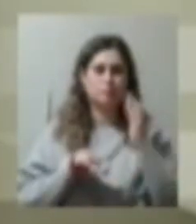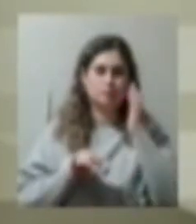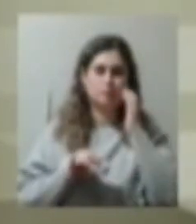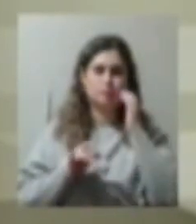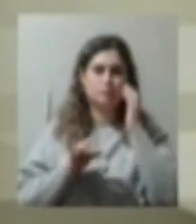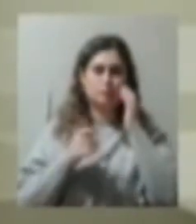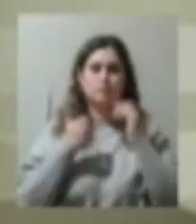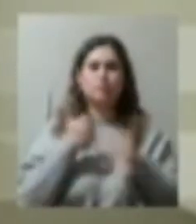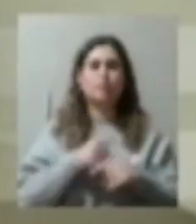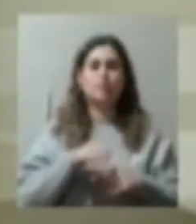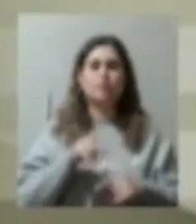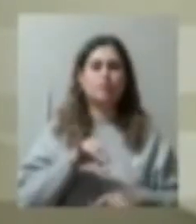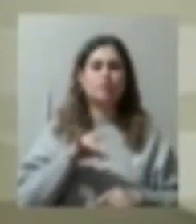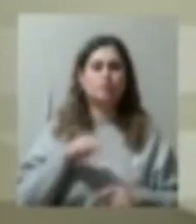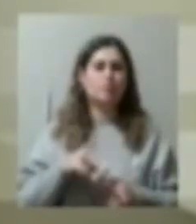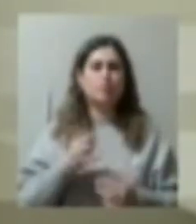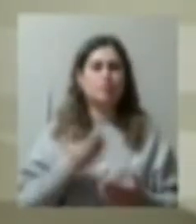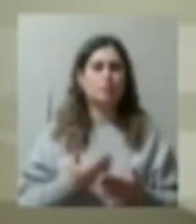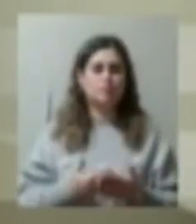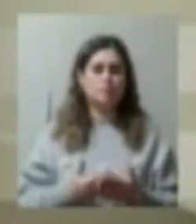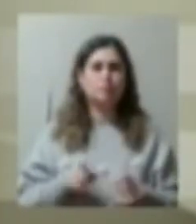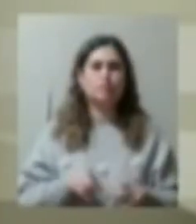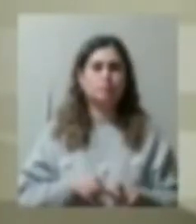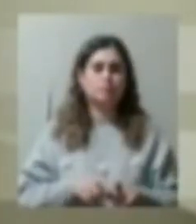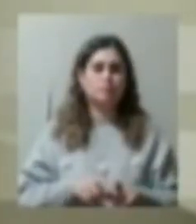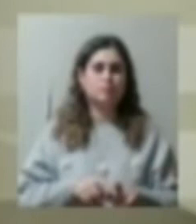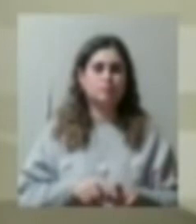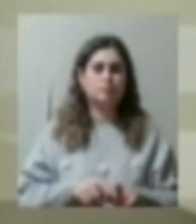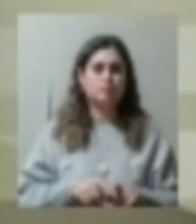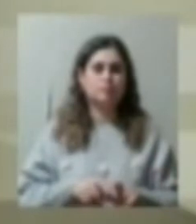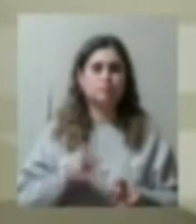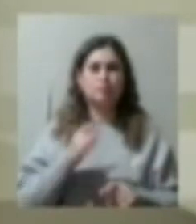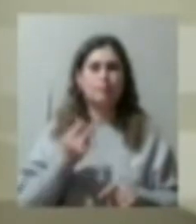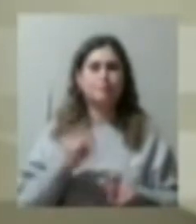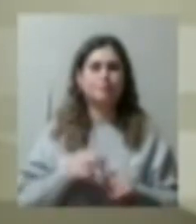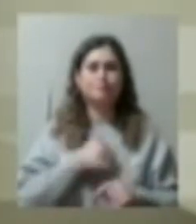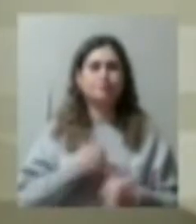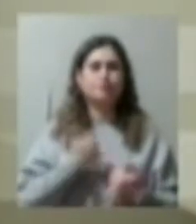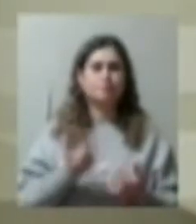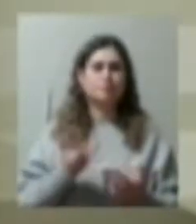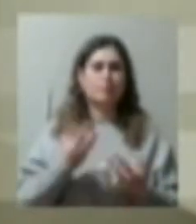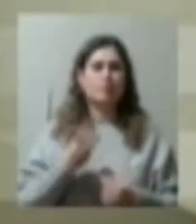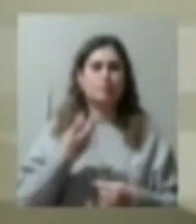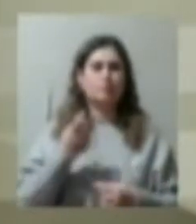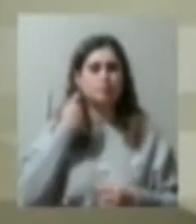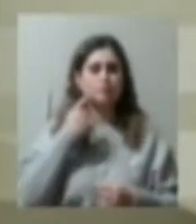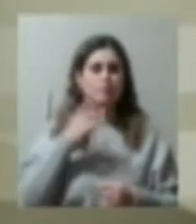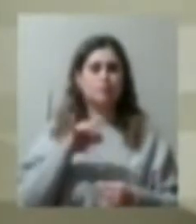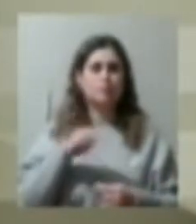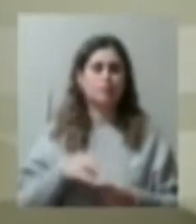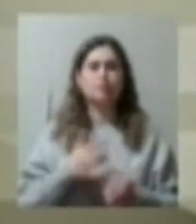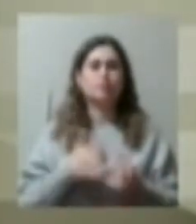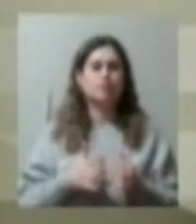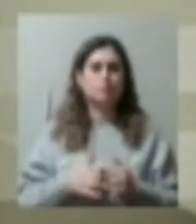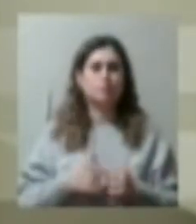головне від неї – це результат, а не показовість, скажімо так. Акція саме сьогоднішня на проспекті 200-річчя Херсона